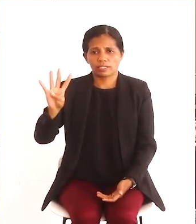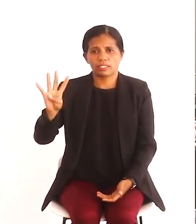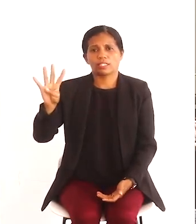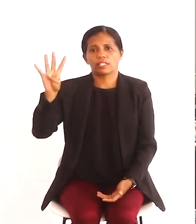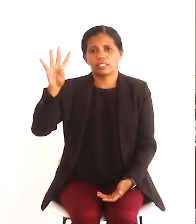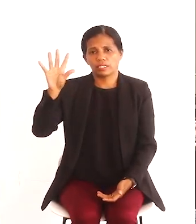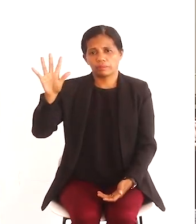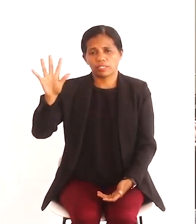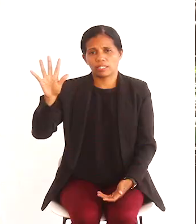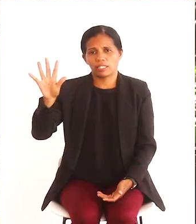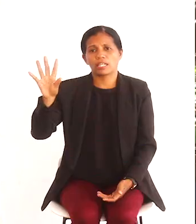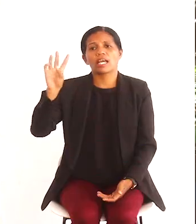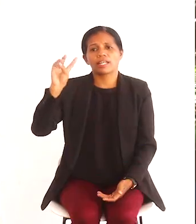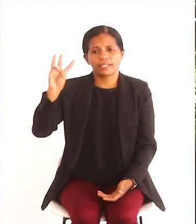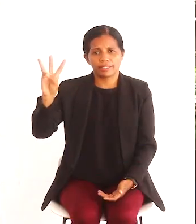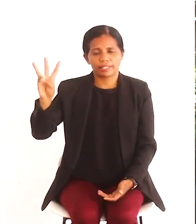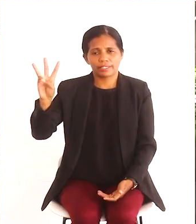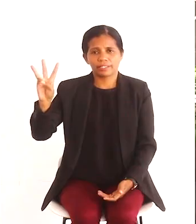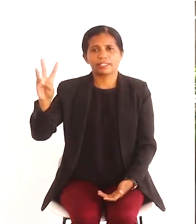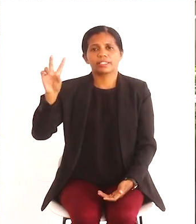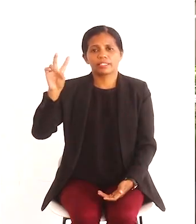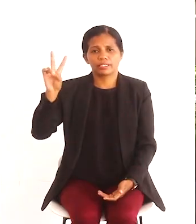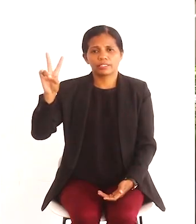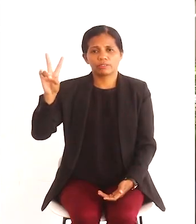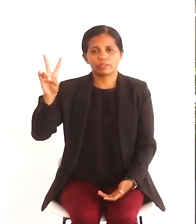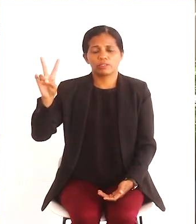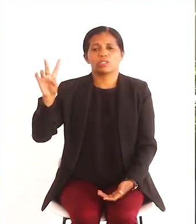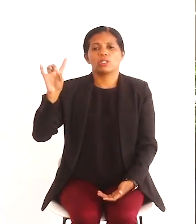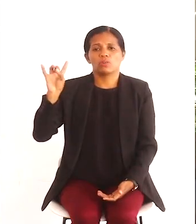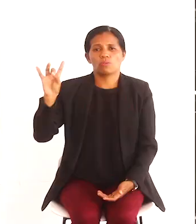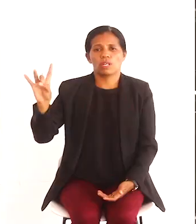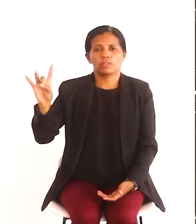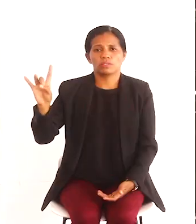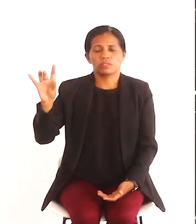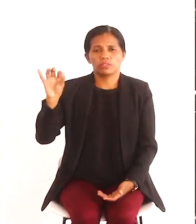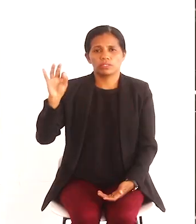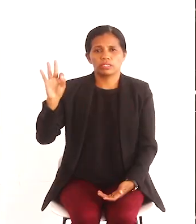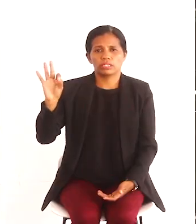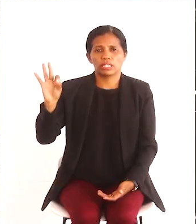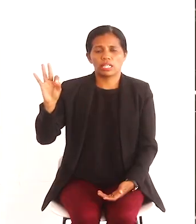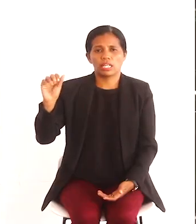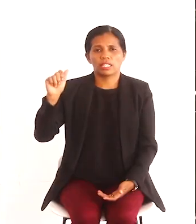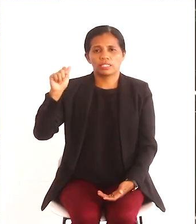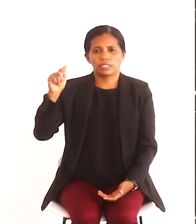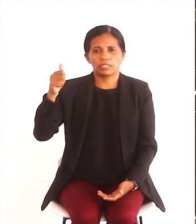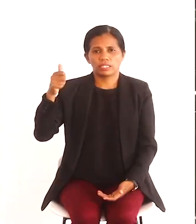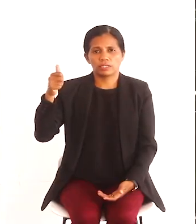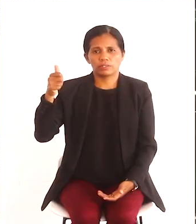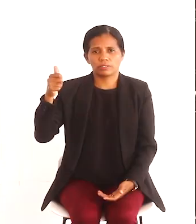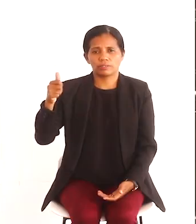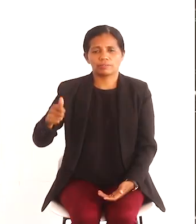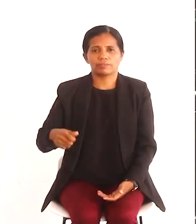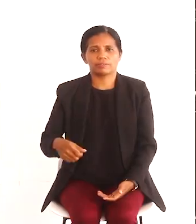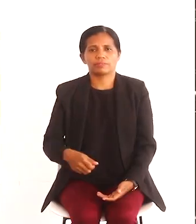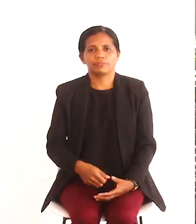hat, lima, neng, hitu, walu, sia,